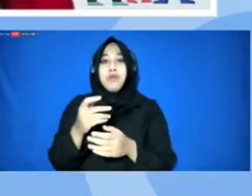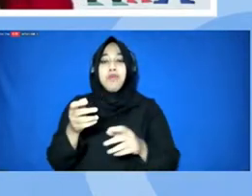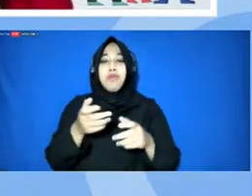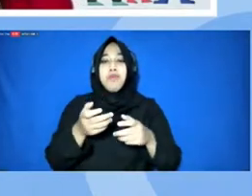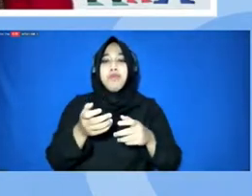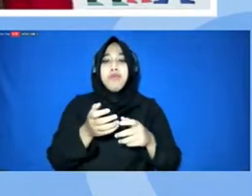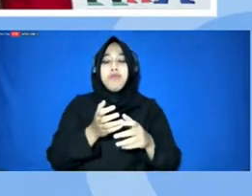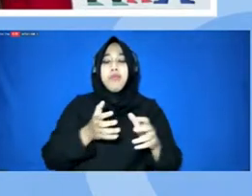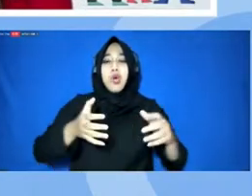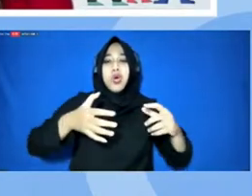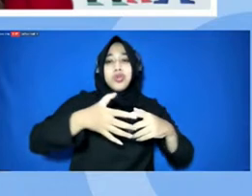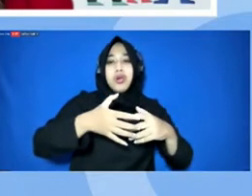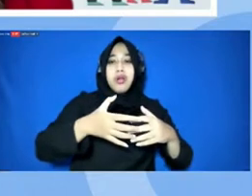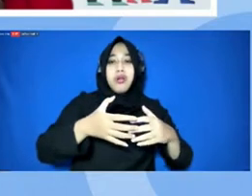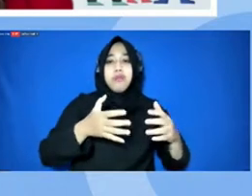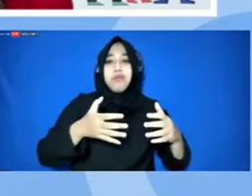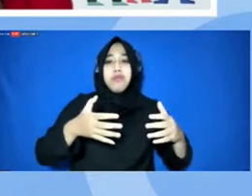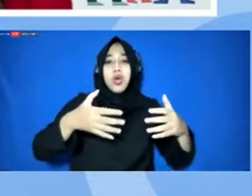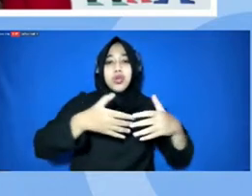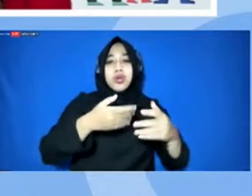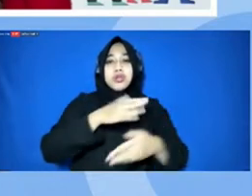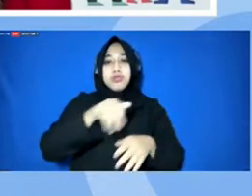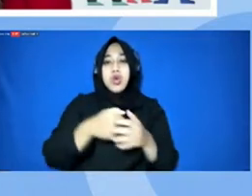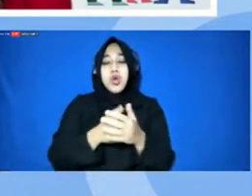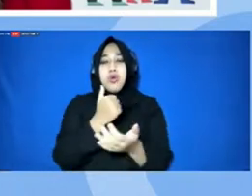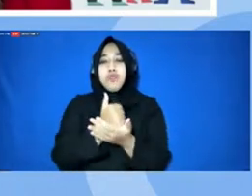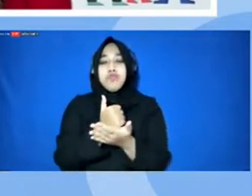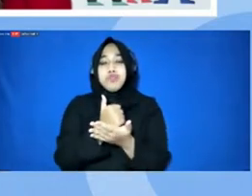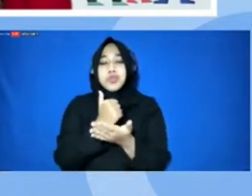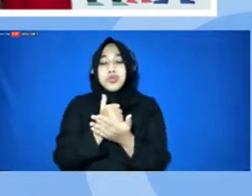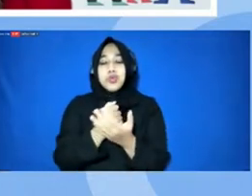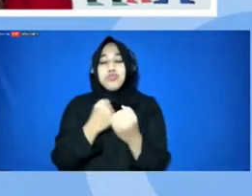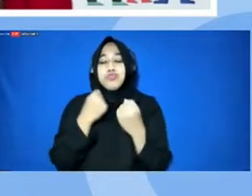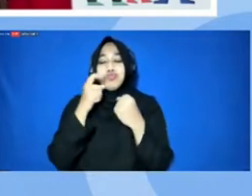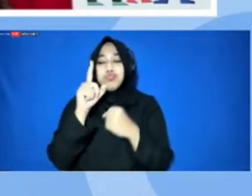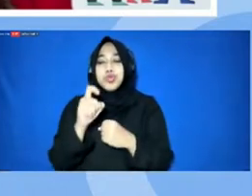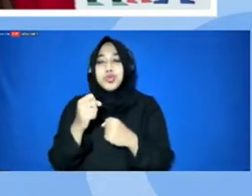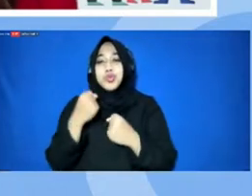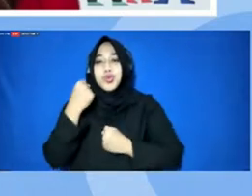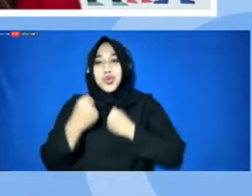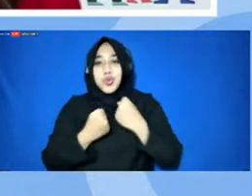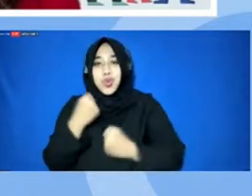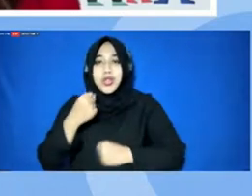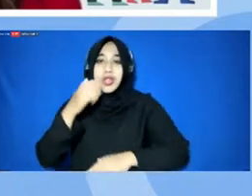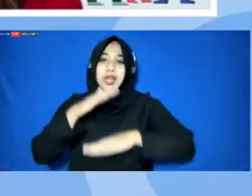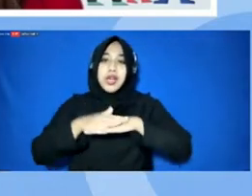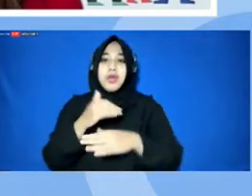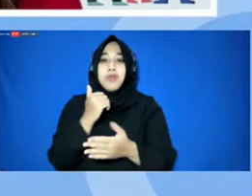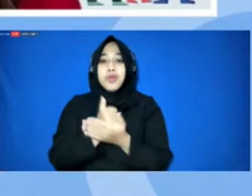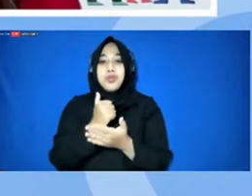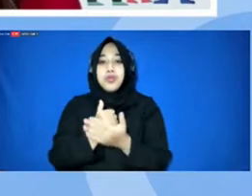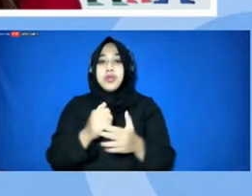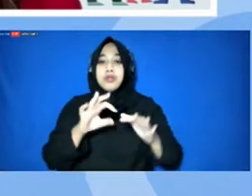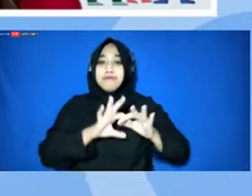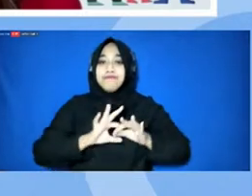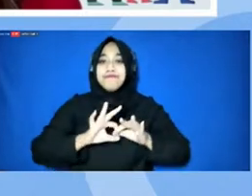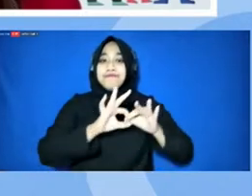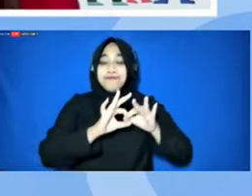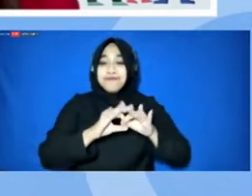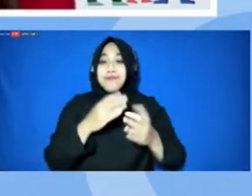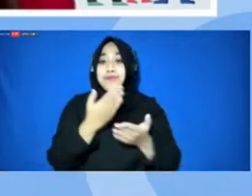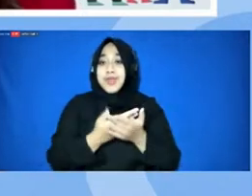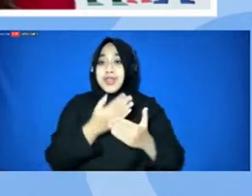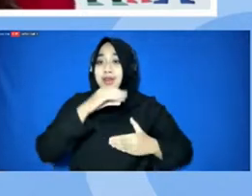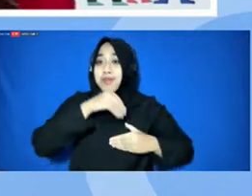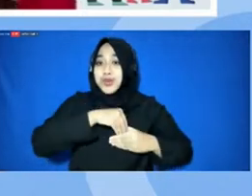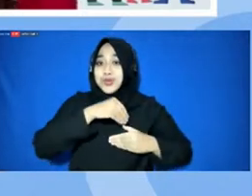baik, apalagi di pelosok-pelosok itu, Prof, itu juga butuh effort yang lebih lagi. Nah, ini siapa yang mungkin akan benar-benar bisa kita gandeng? Nanti kita mohon masukan